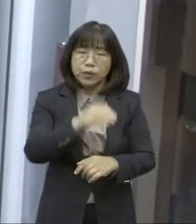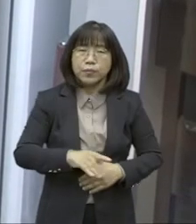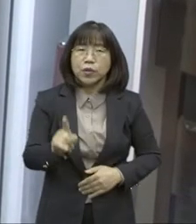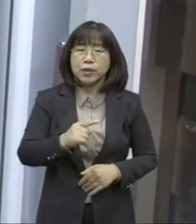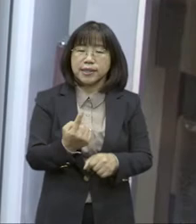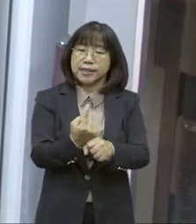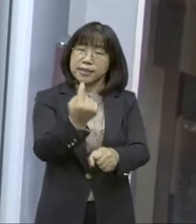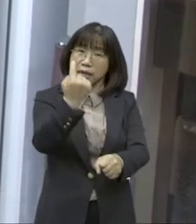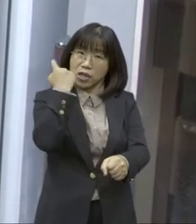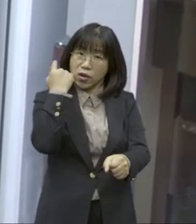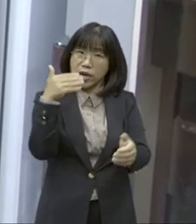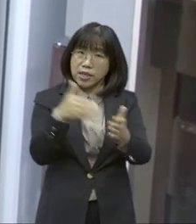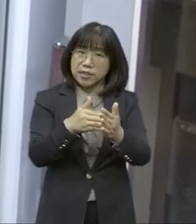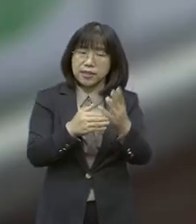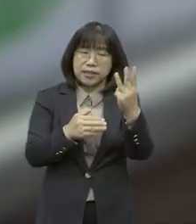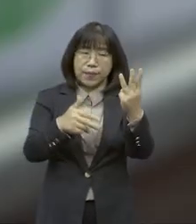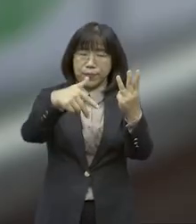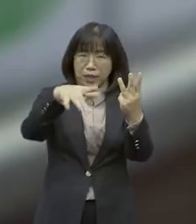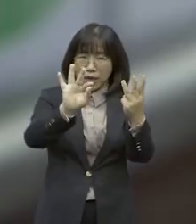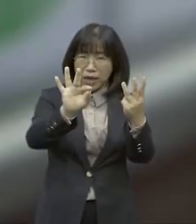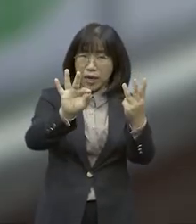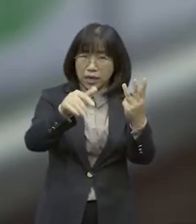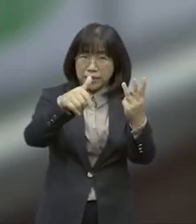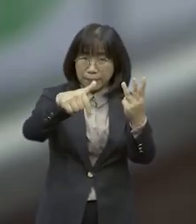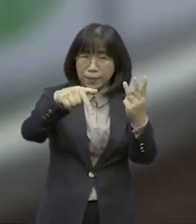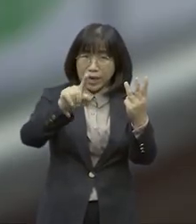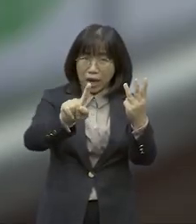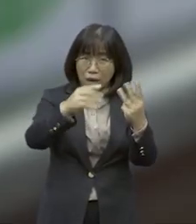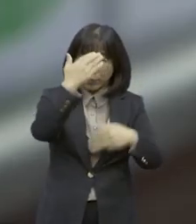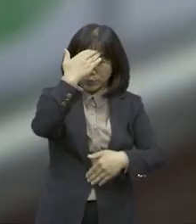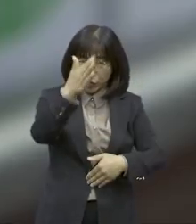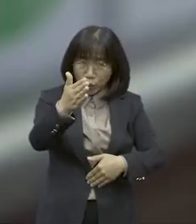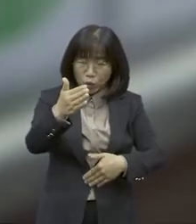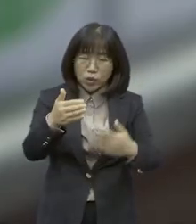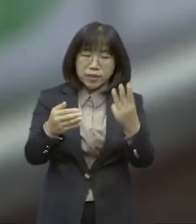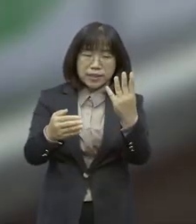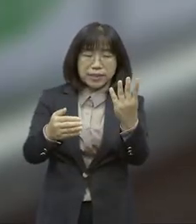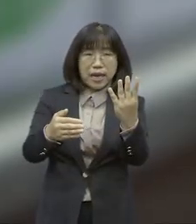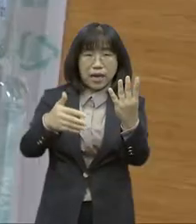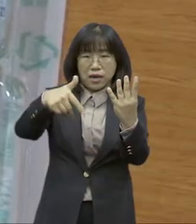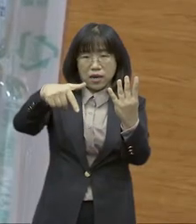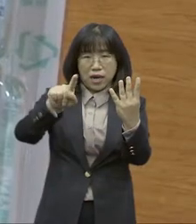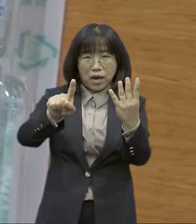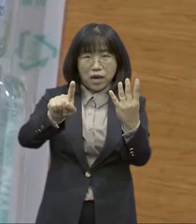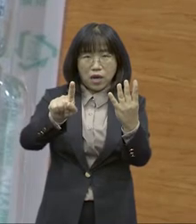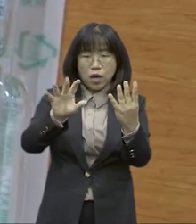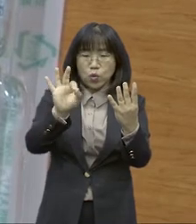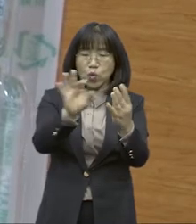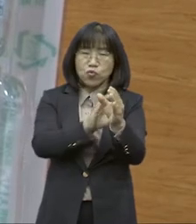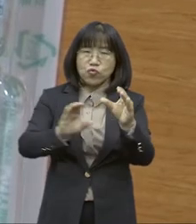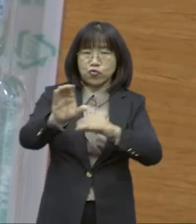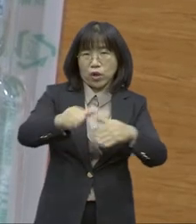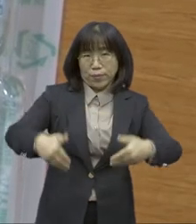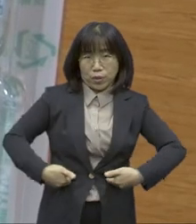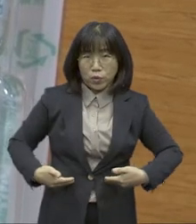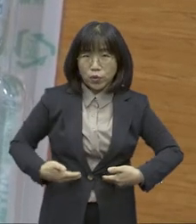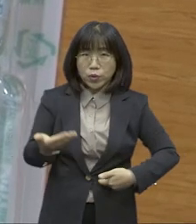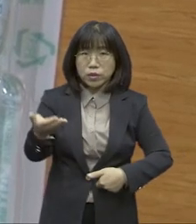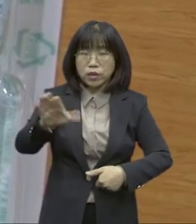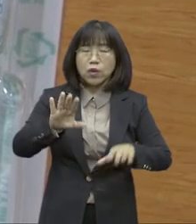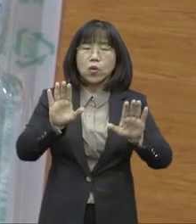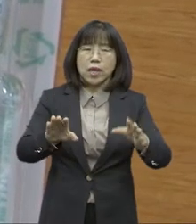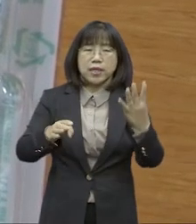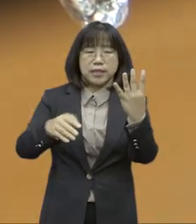달라진 점도 있습니다. 지난해까지는 3가 백신만 무료 접종이라 4가 백신을 맞으려면 추가 비용을 내야